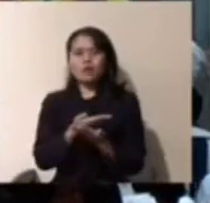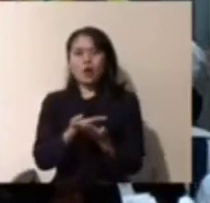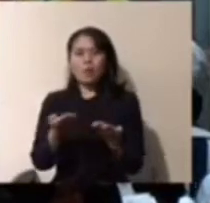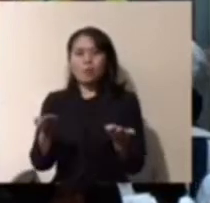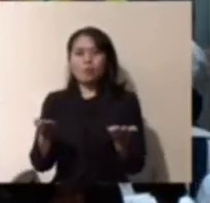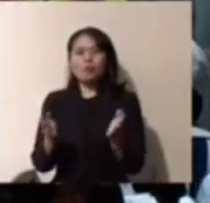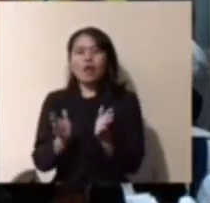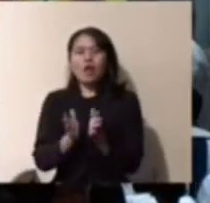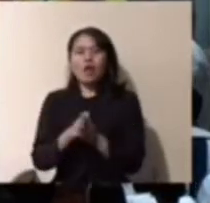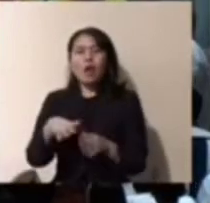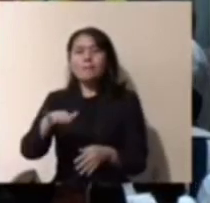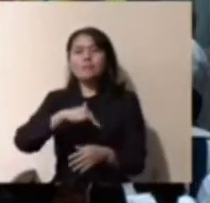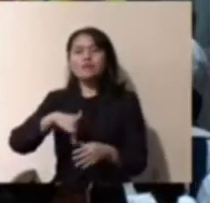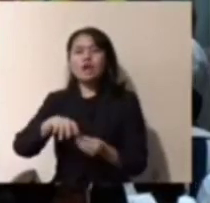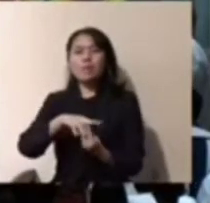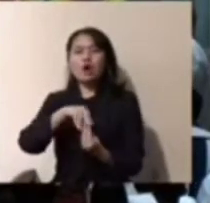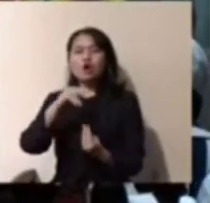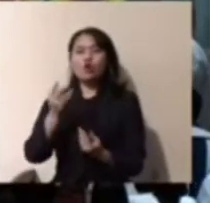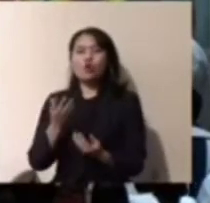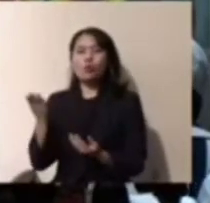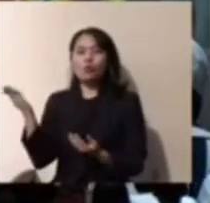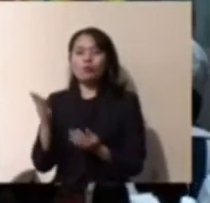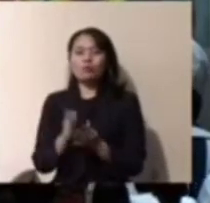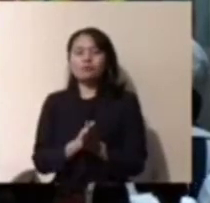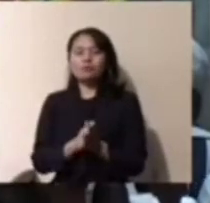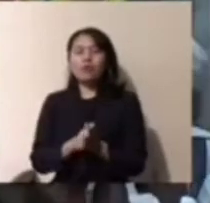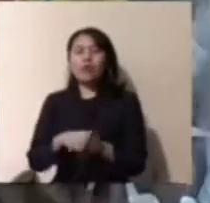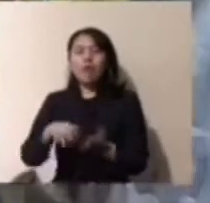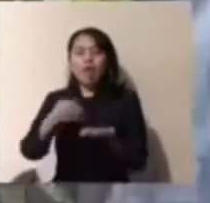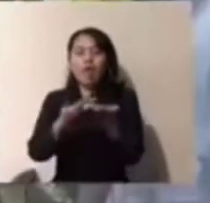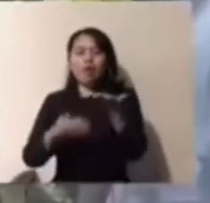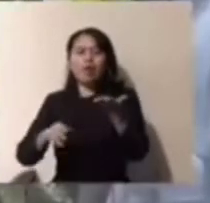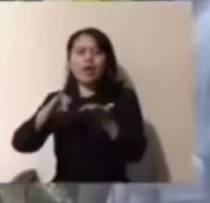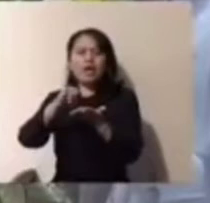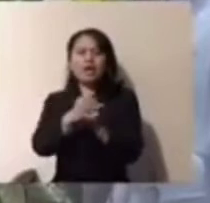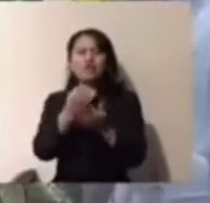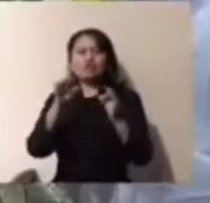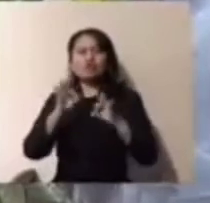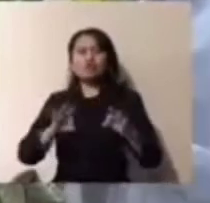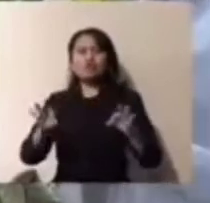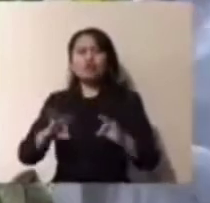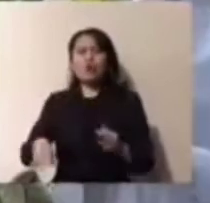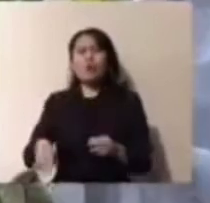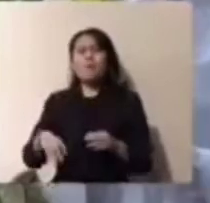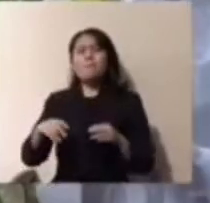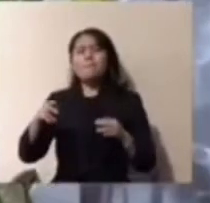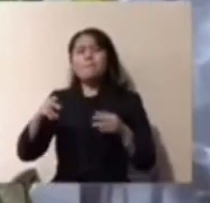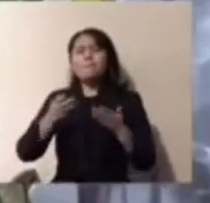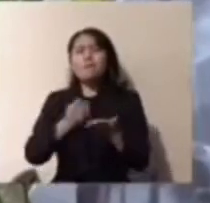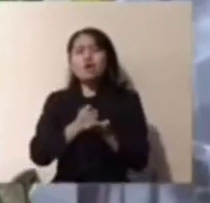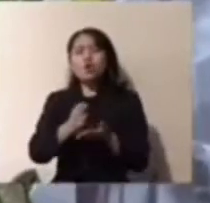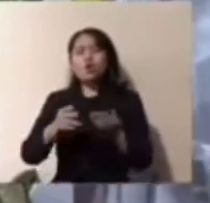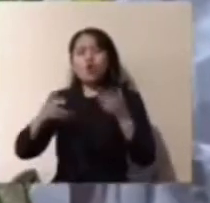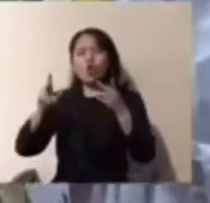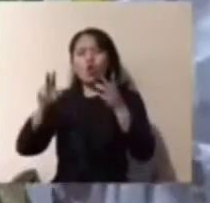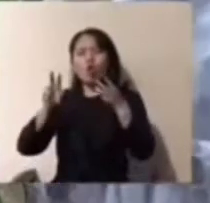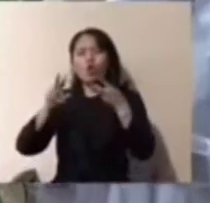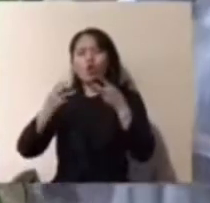Tuhan bersamamu. Dan bersamamu. Inilah Injil suci menurut Santo